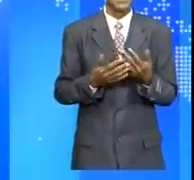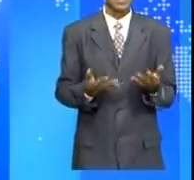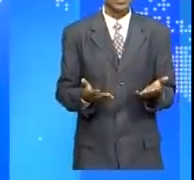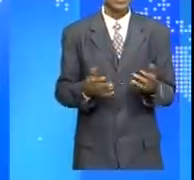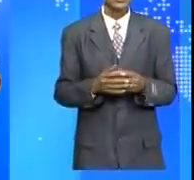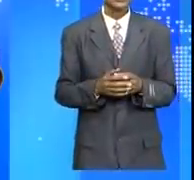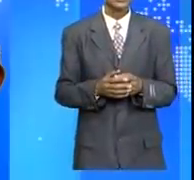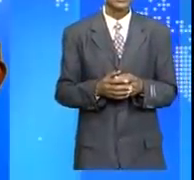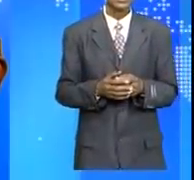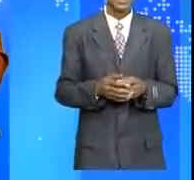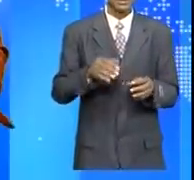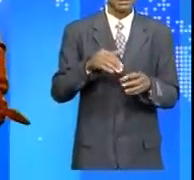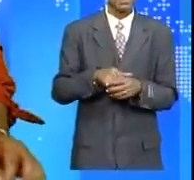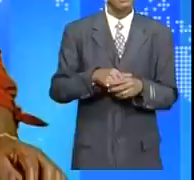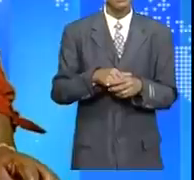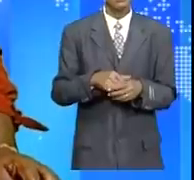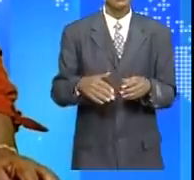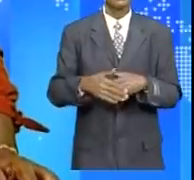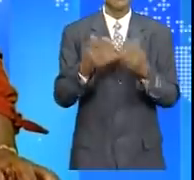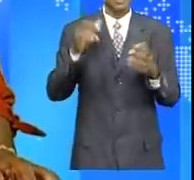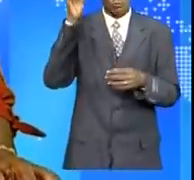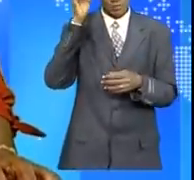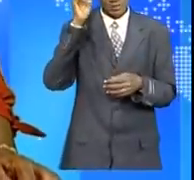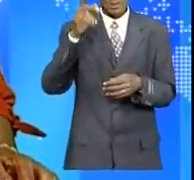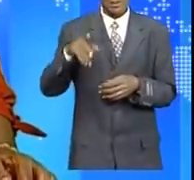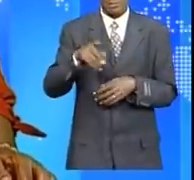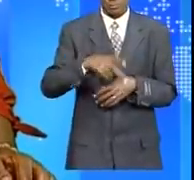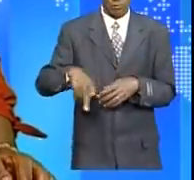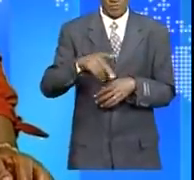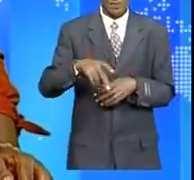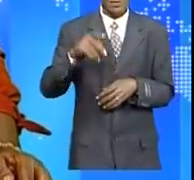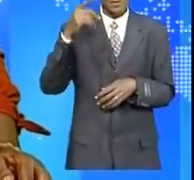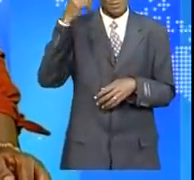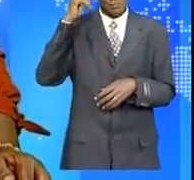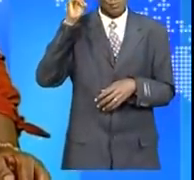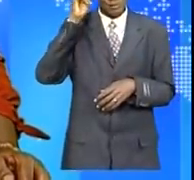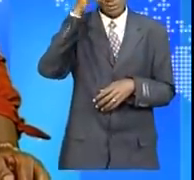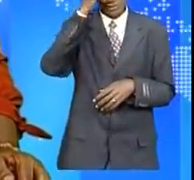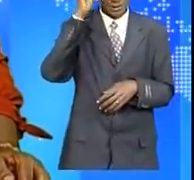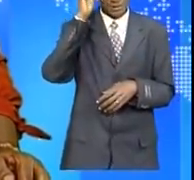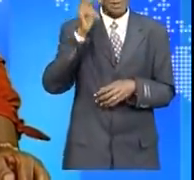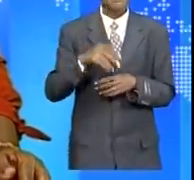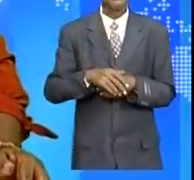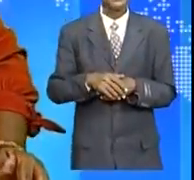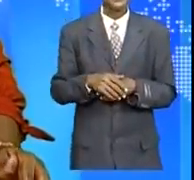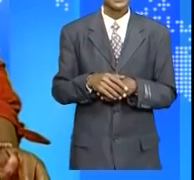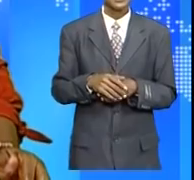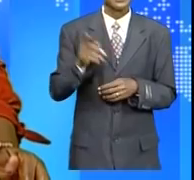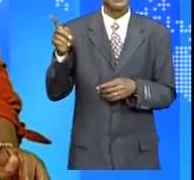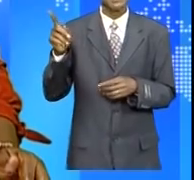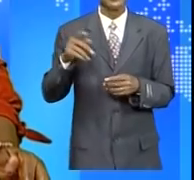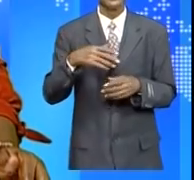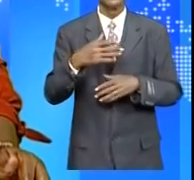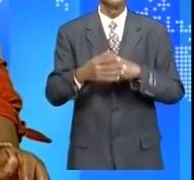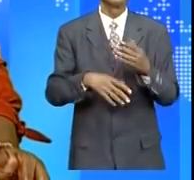ville de Lubumbashi, dont le Haut-Katanga, ont bénéficié de quelques produits de consommation, un don de